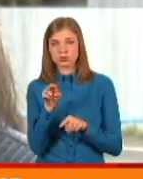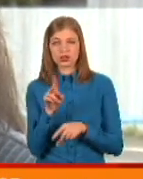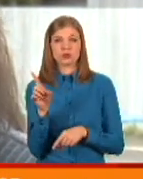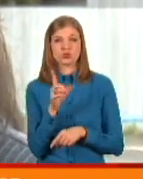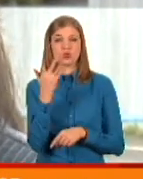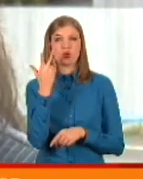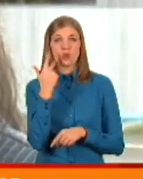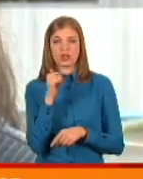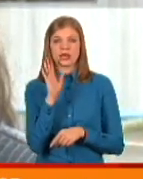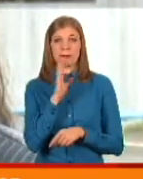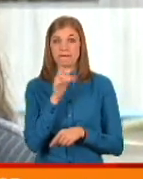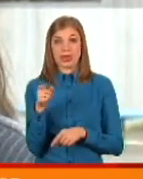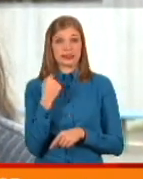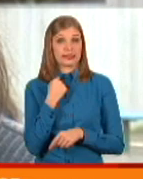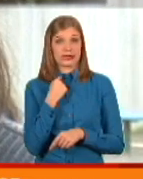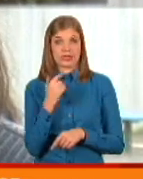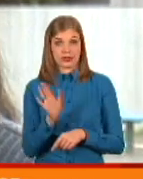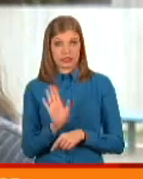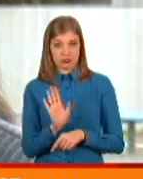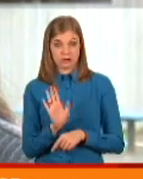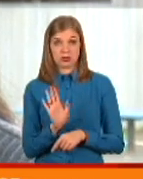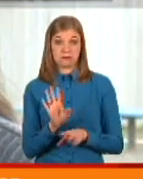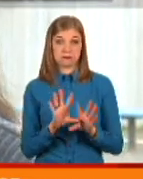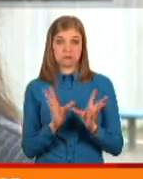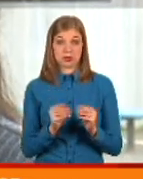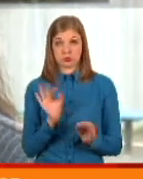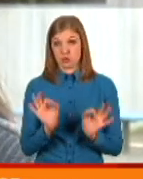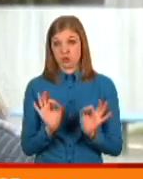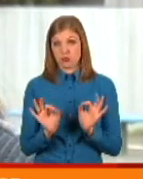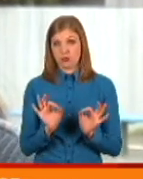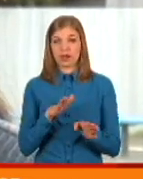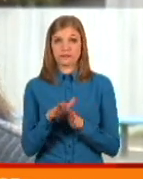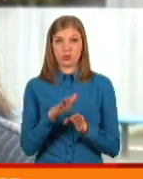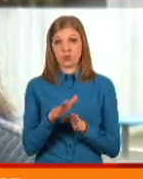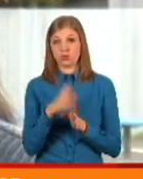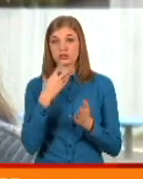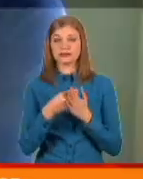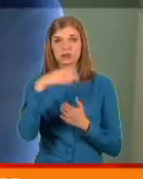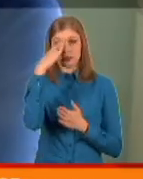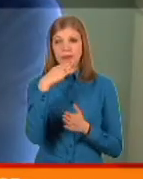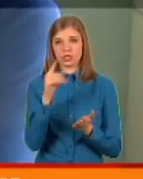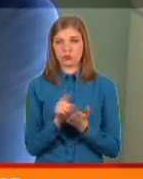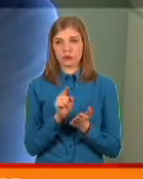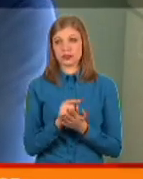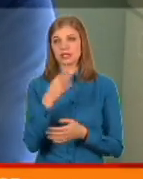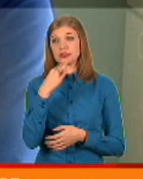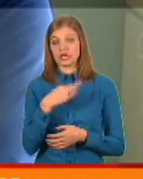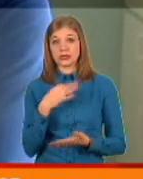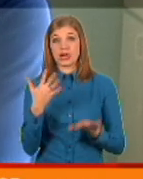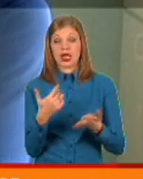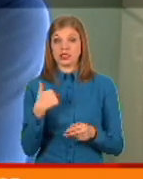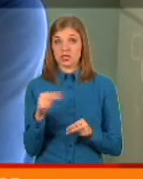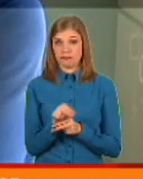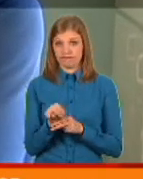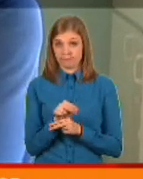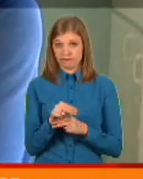що коли мати не п'є, в принципі, нормально виконує свої батьківські обов'язки. Сказали, що якщо я